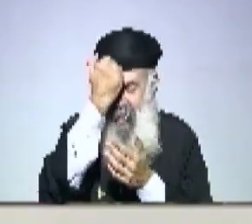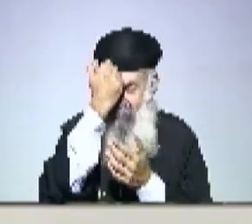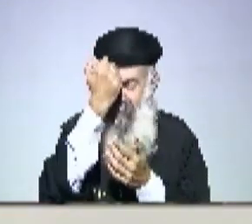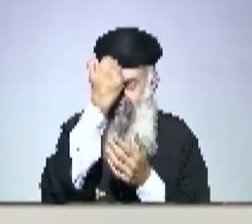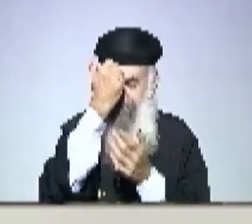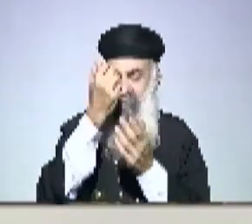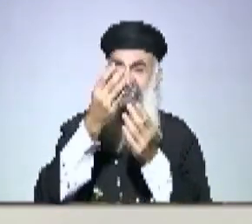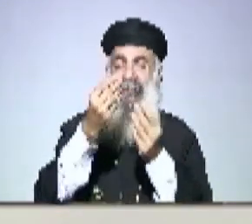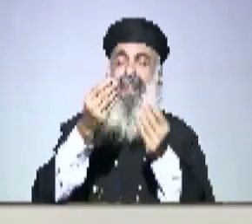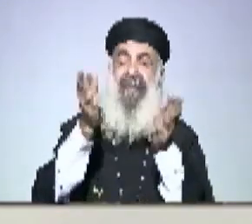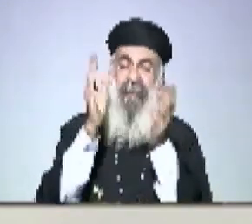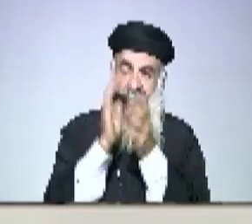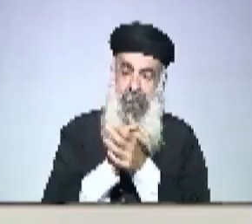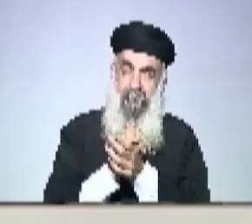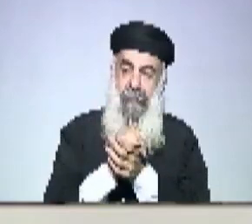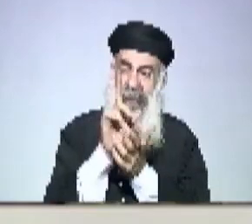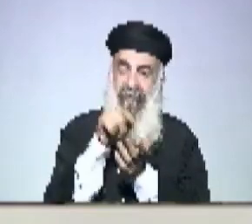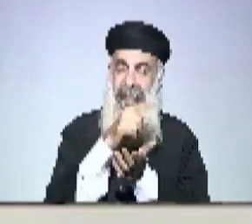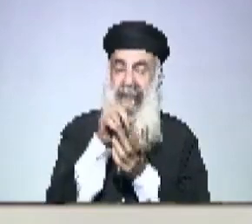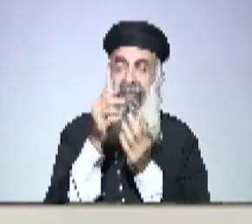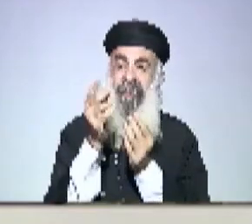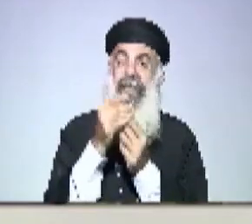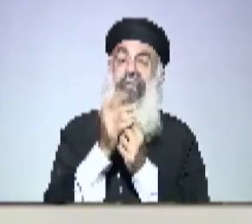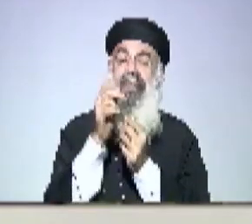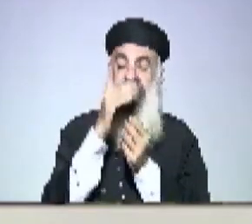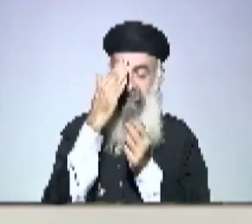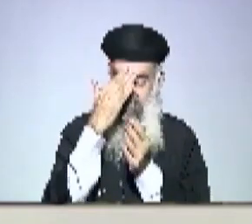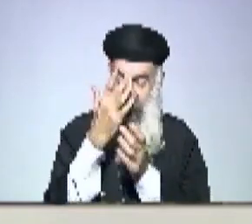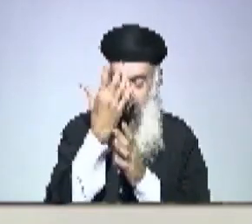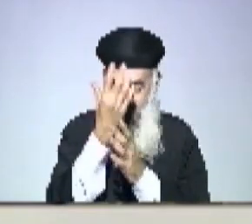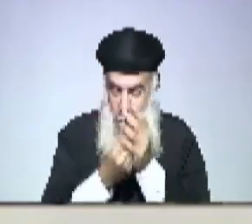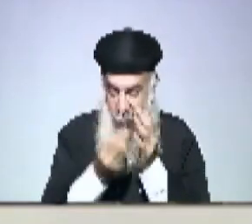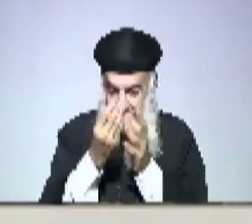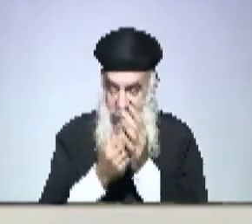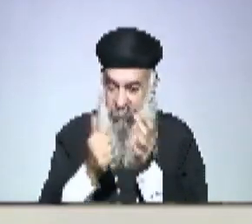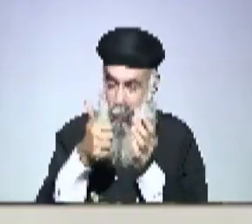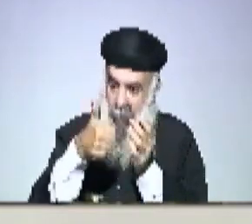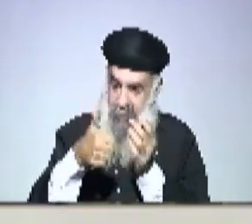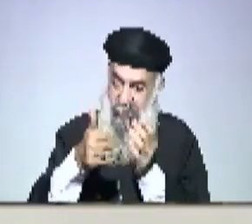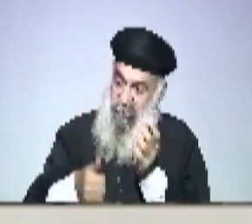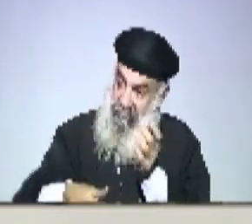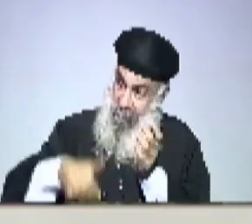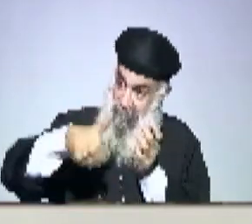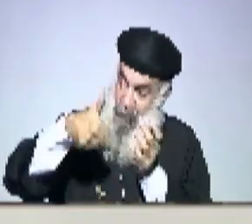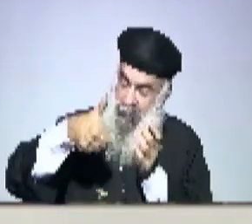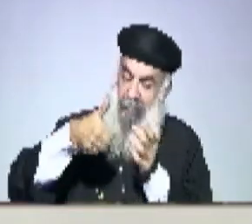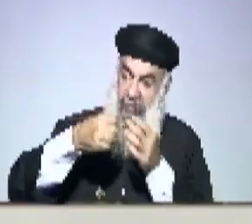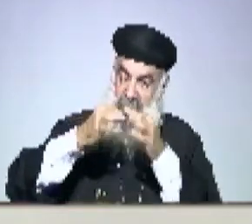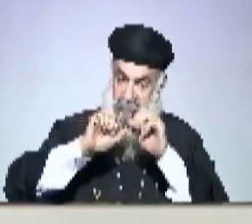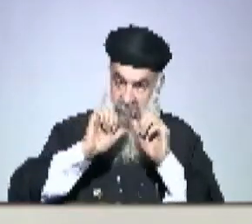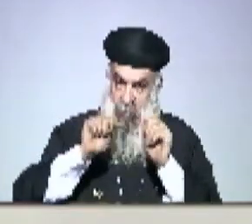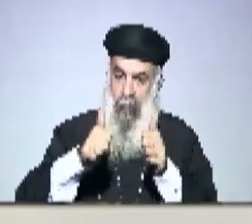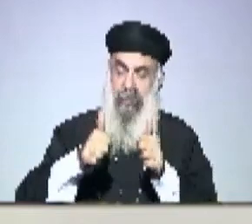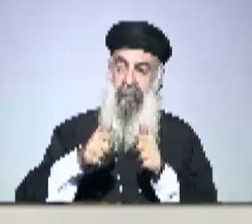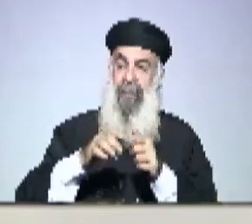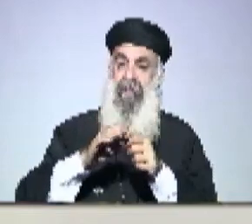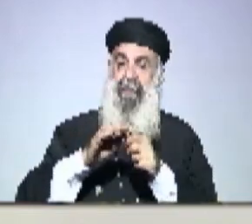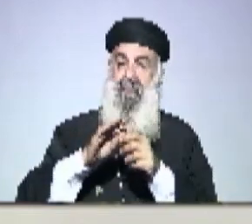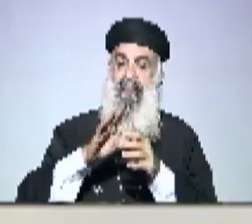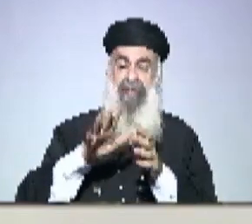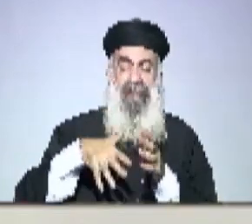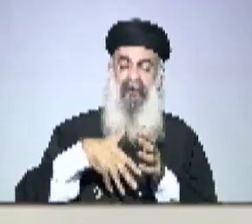هيبان بقى ان ولادك يطلعوا حلوين وناجحين ومستقرين وما احتاجنا